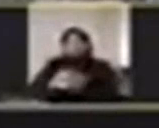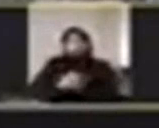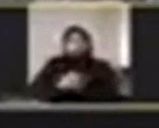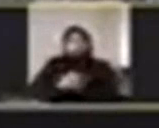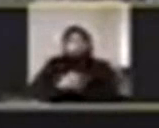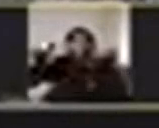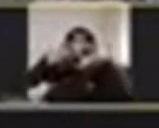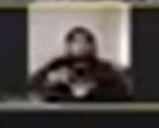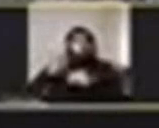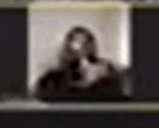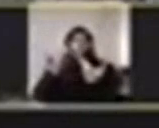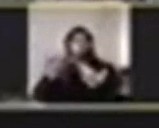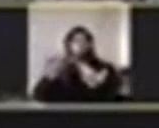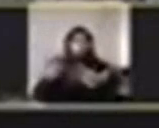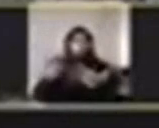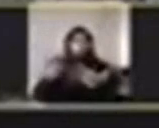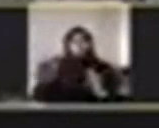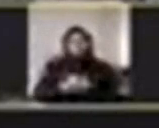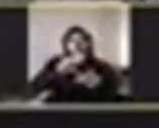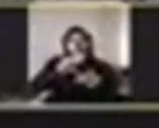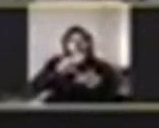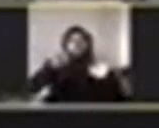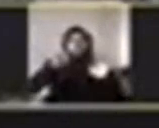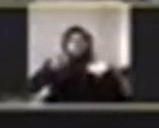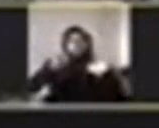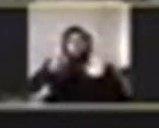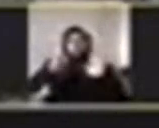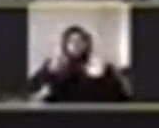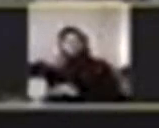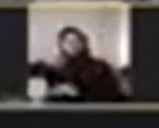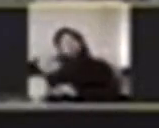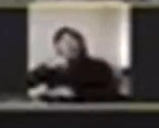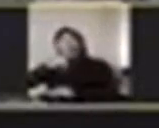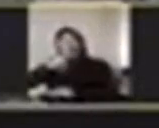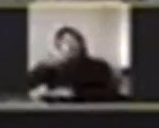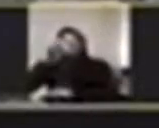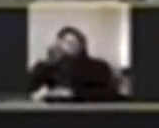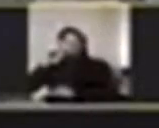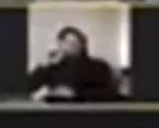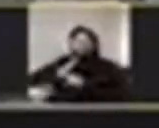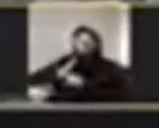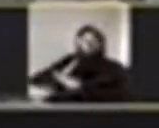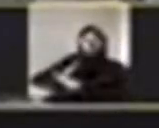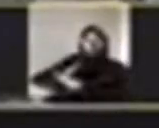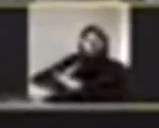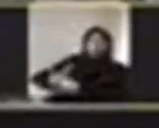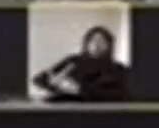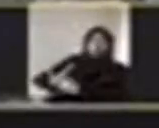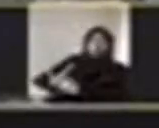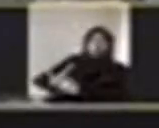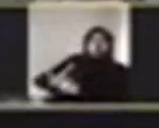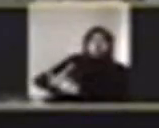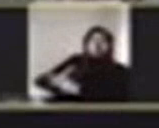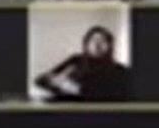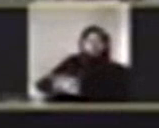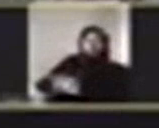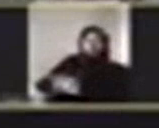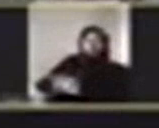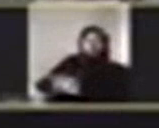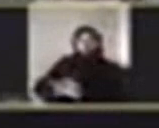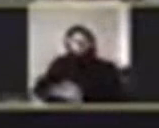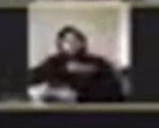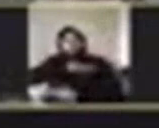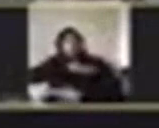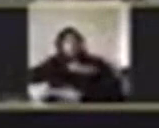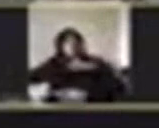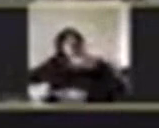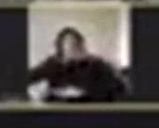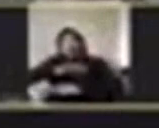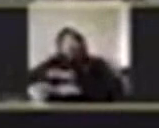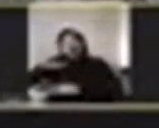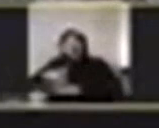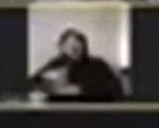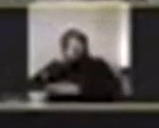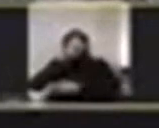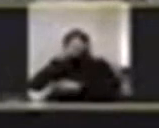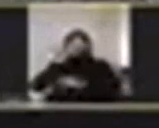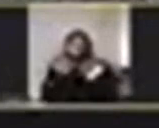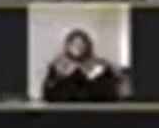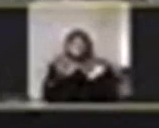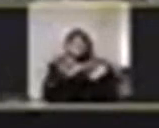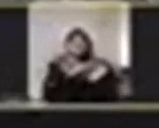hanya 36,3 yang menolak sekolah dibuka. Jadi antara keinginan anak dengan orang tua nampaknya berbeda.